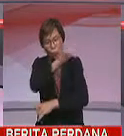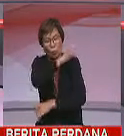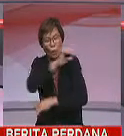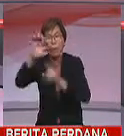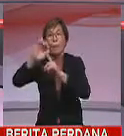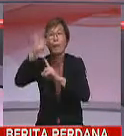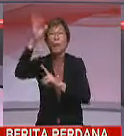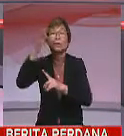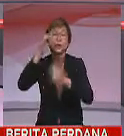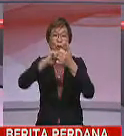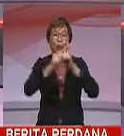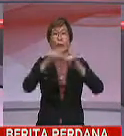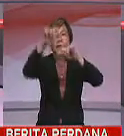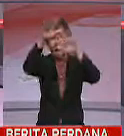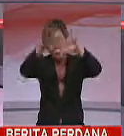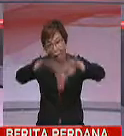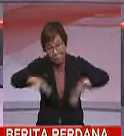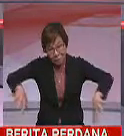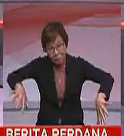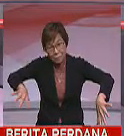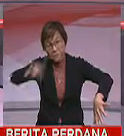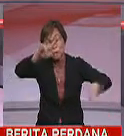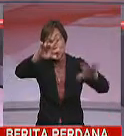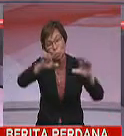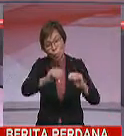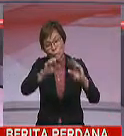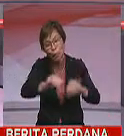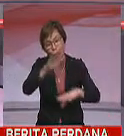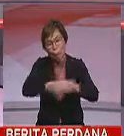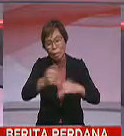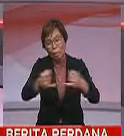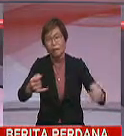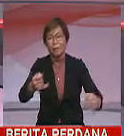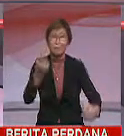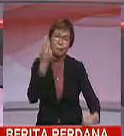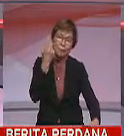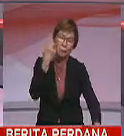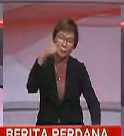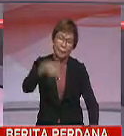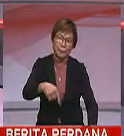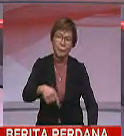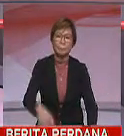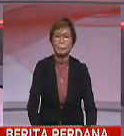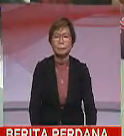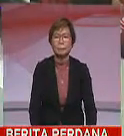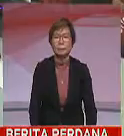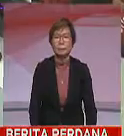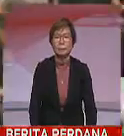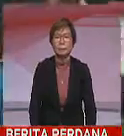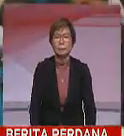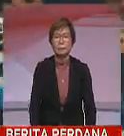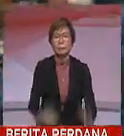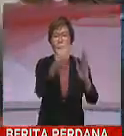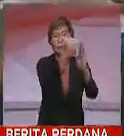persekutuan sukan Asia Tenggara menerusi satu mesyuarat dalam talian baru-baru ini